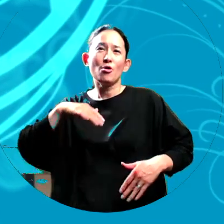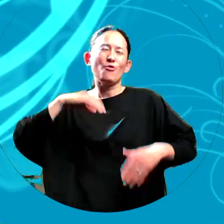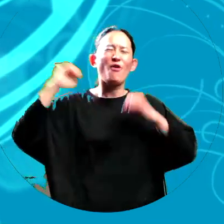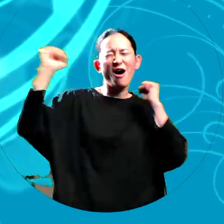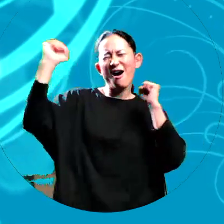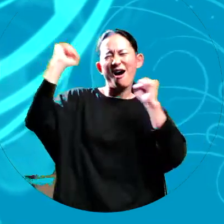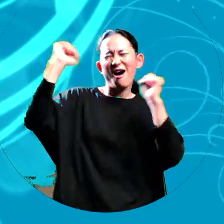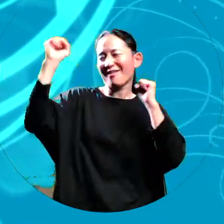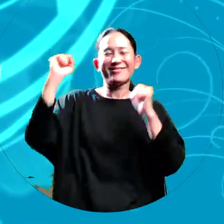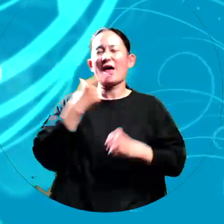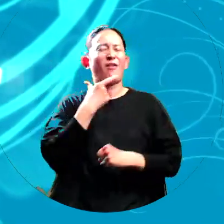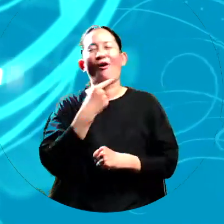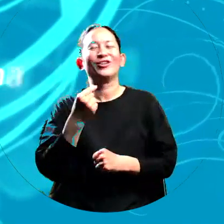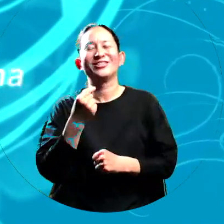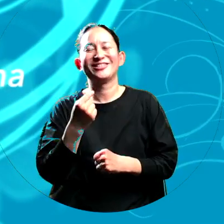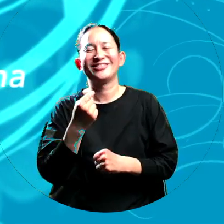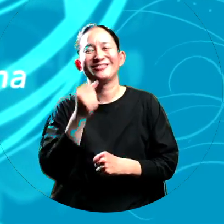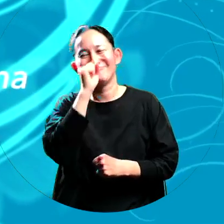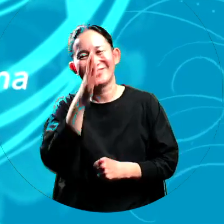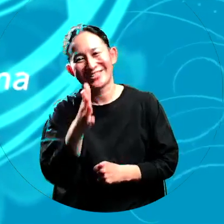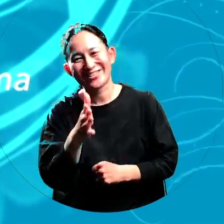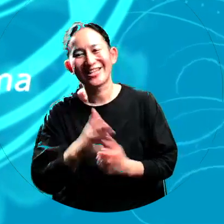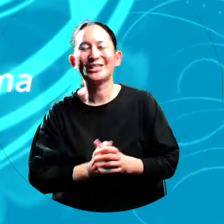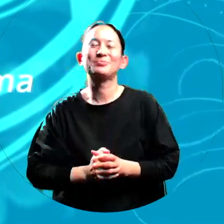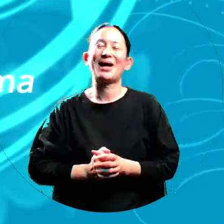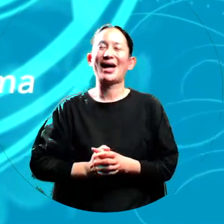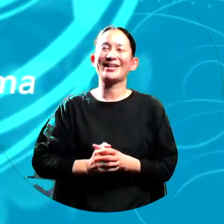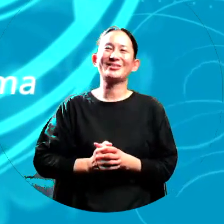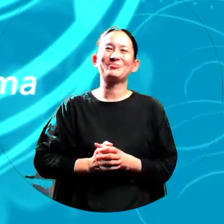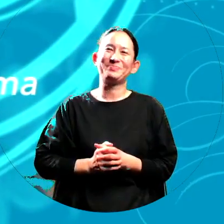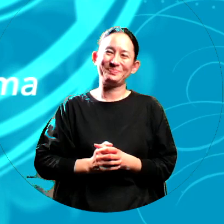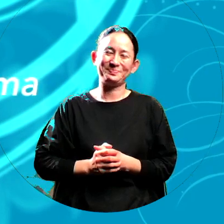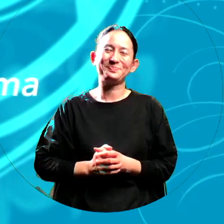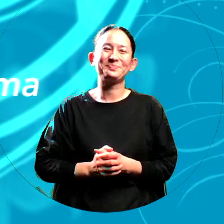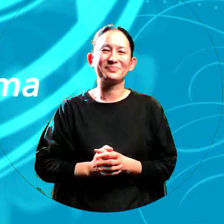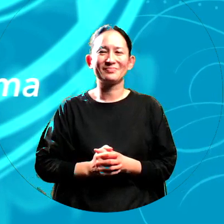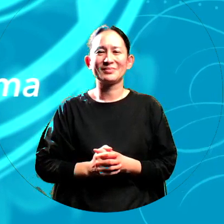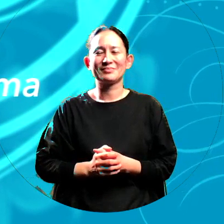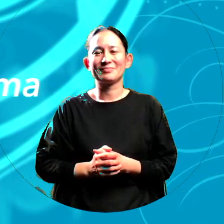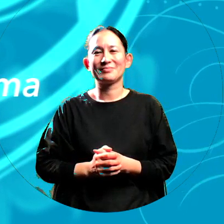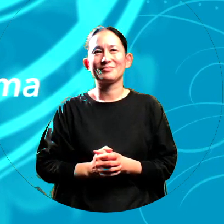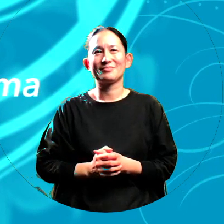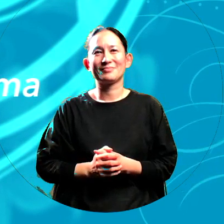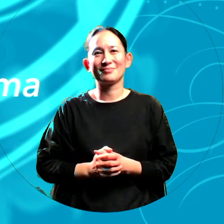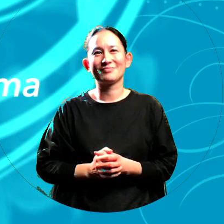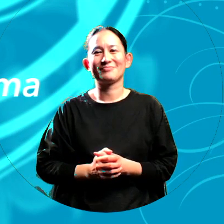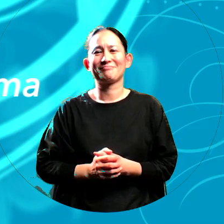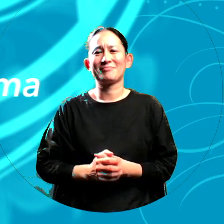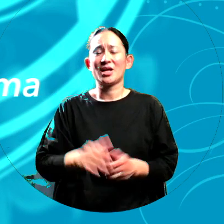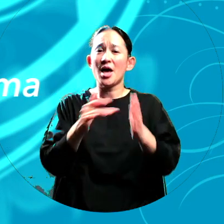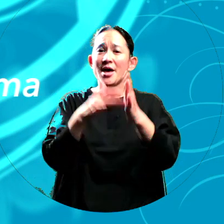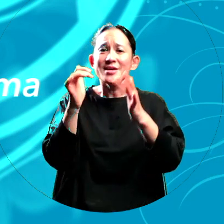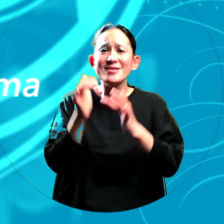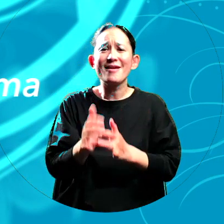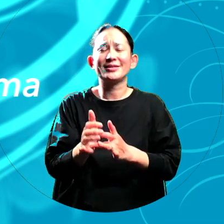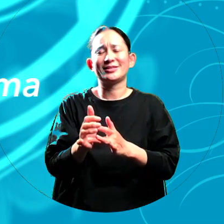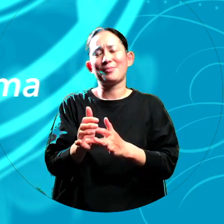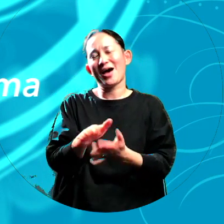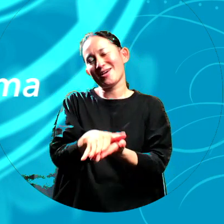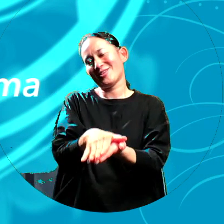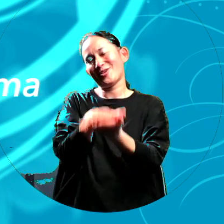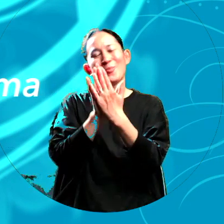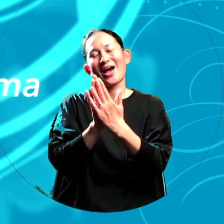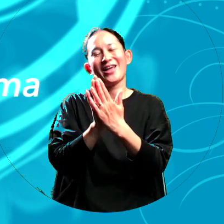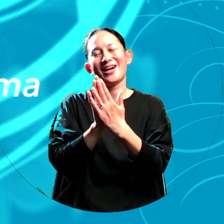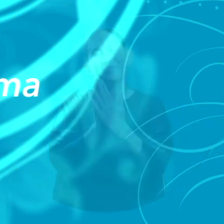ハ。 It's Easter. イースター礼拝ですよ。 Jesus, He's risen. イエス様の復活を今日